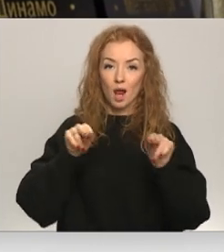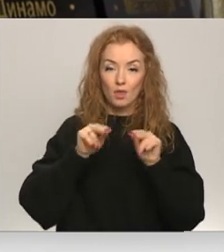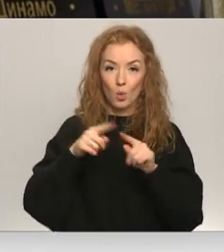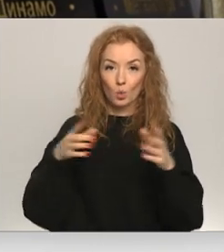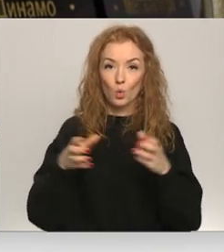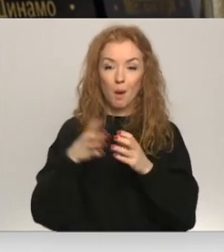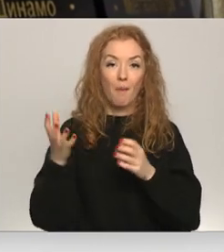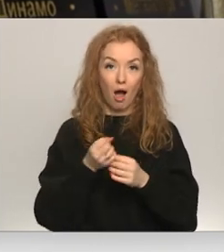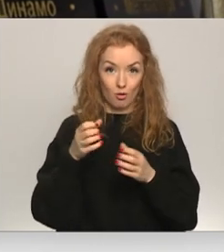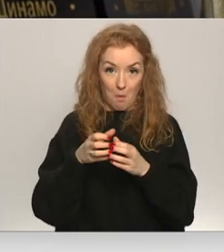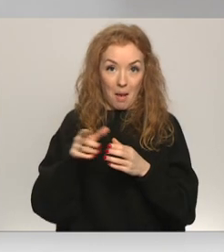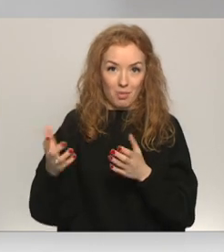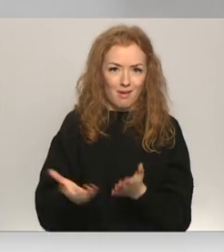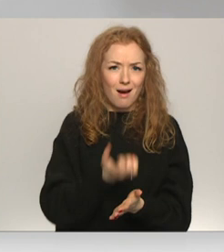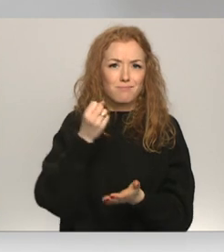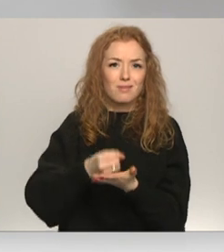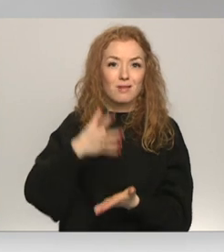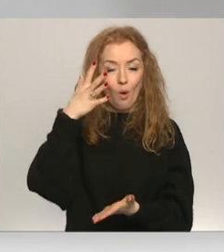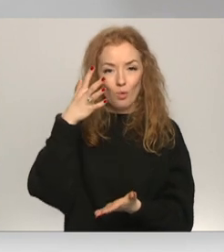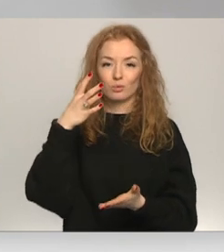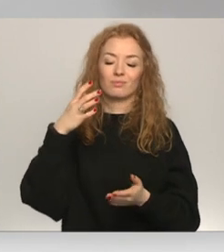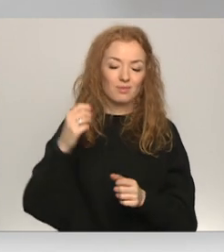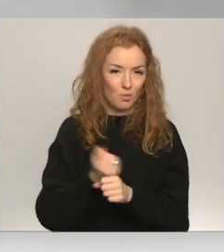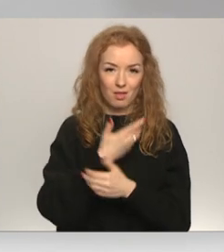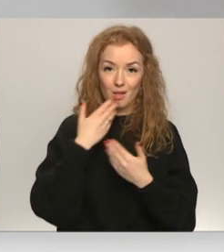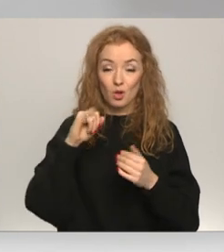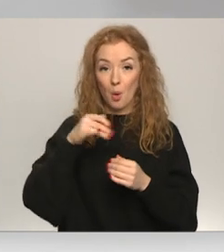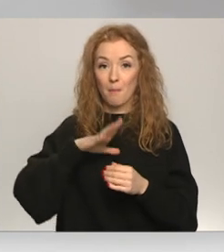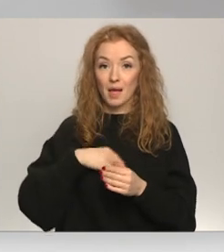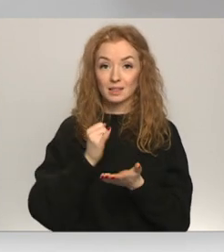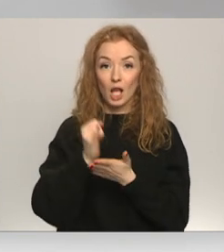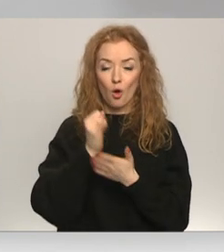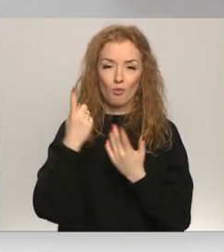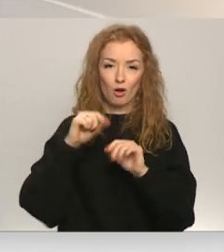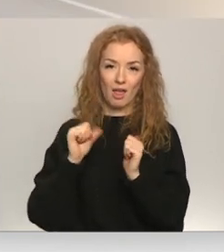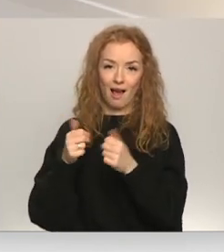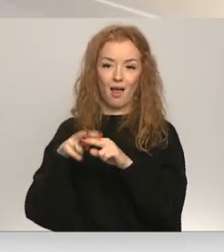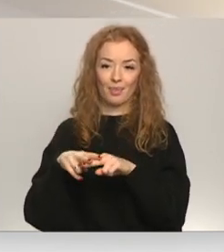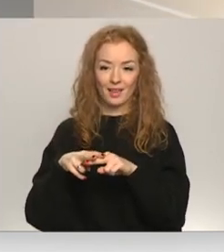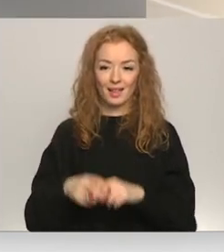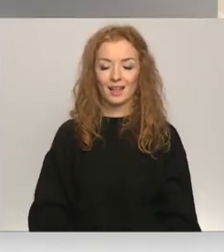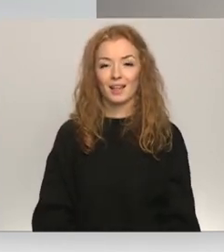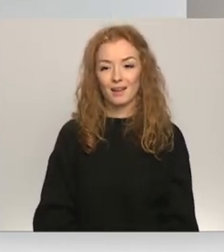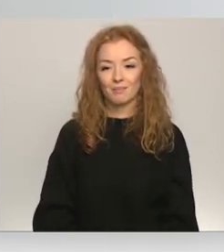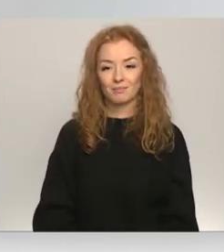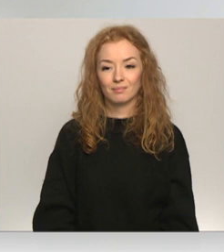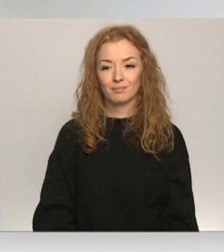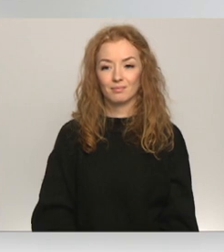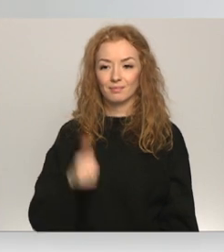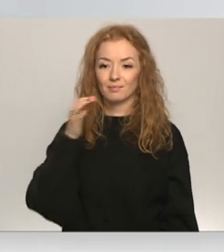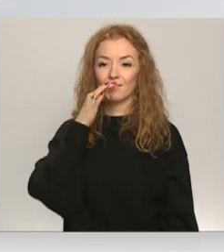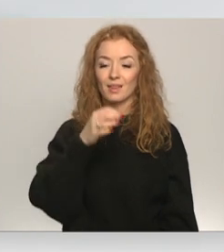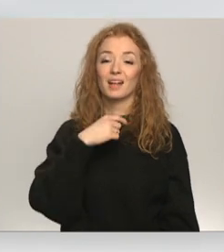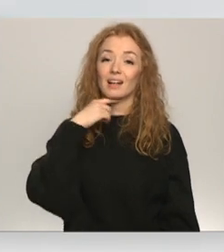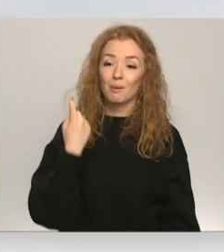komandu izcīnīja prestižo kausu, izpalika, jo viņš pēc ceļošanas atrodas karantīnā. Gribējās, lai